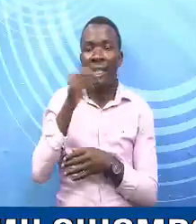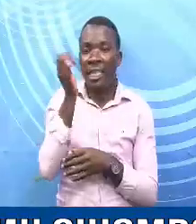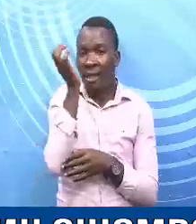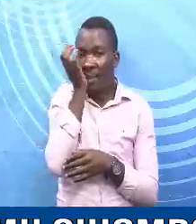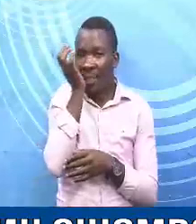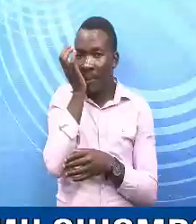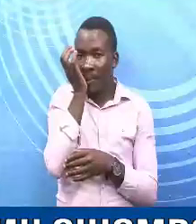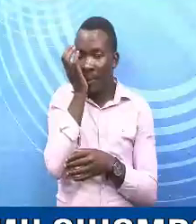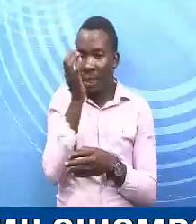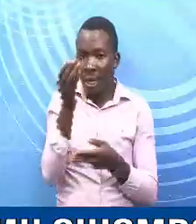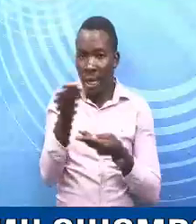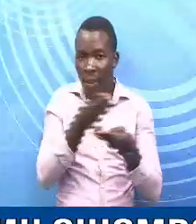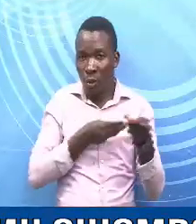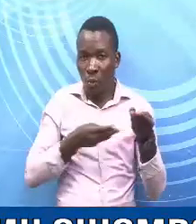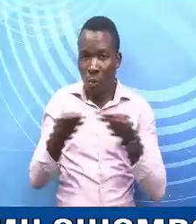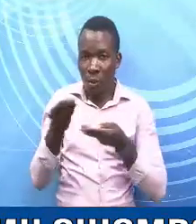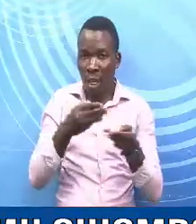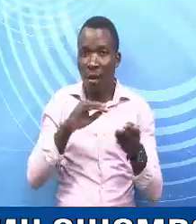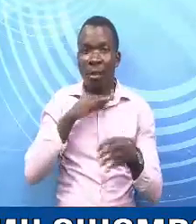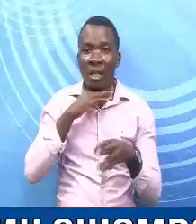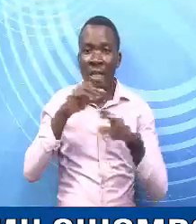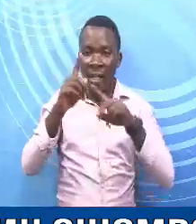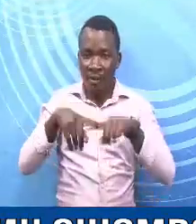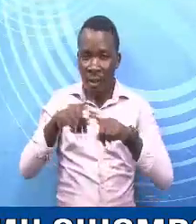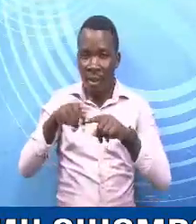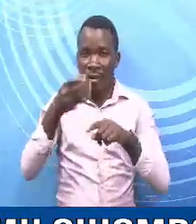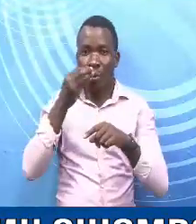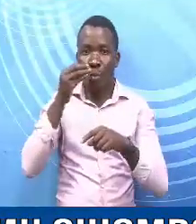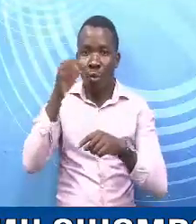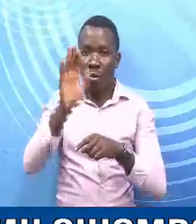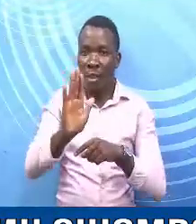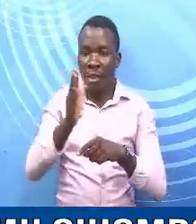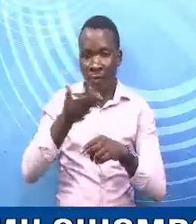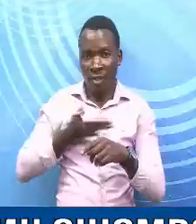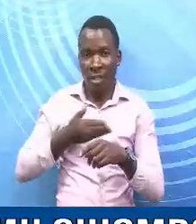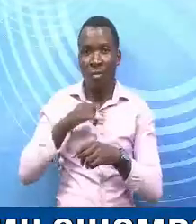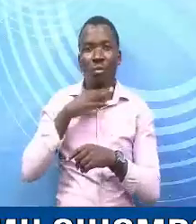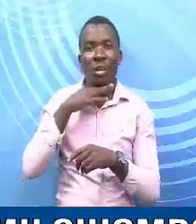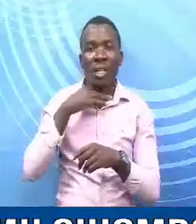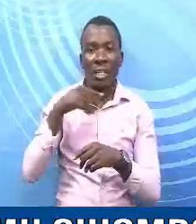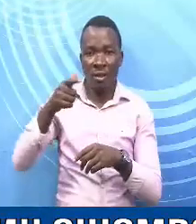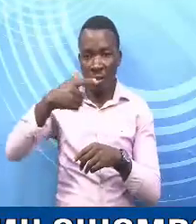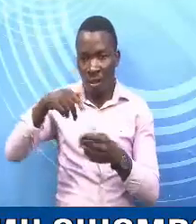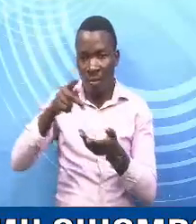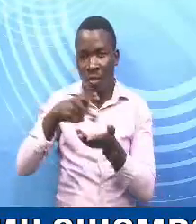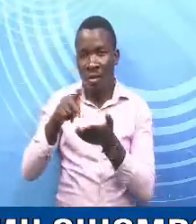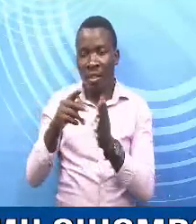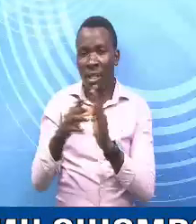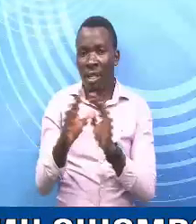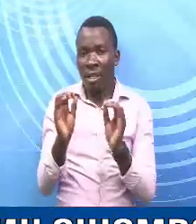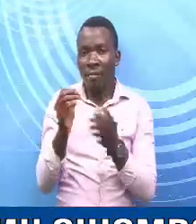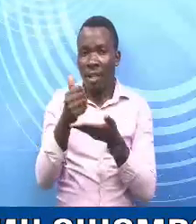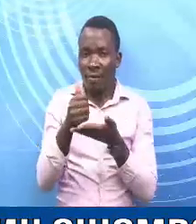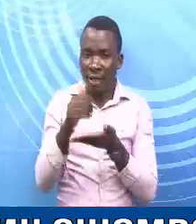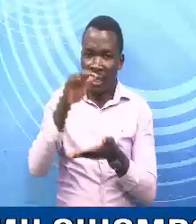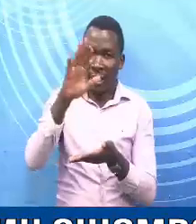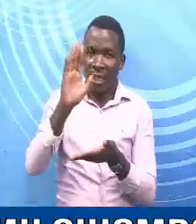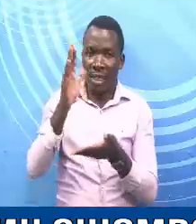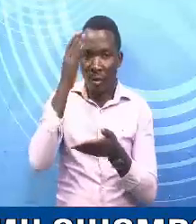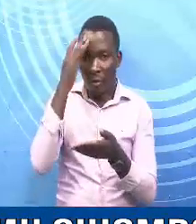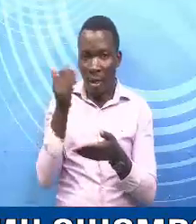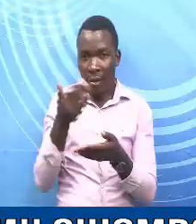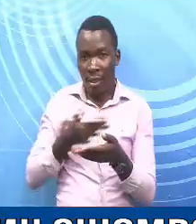Ugiriye ibishyimbo ari bucuruza umwanda biterwa n'uko niwe abawubwira. Ubwo rero twe turabihaha byaradufashije kubera ko